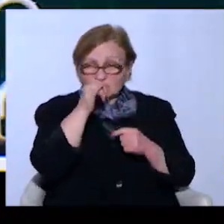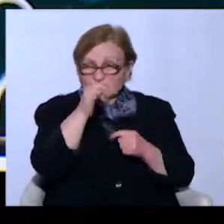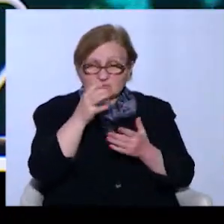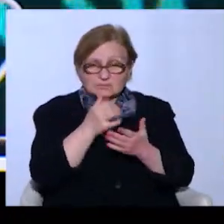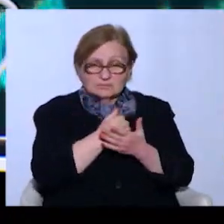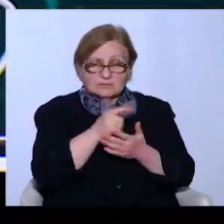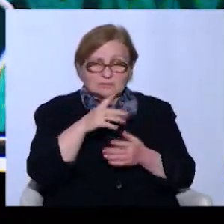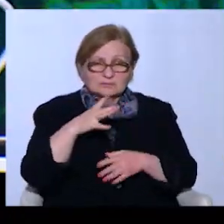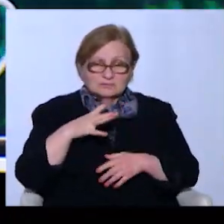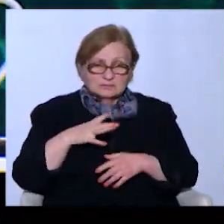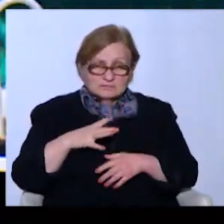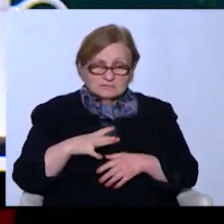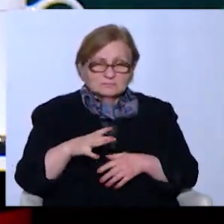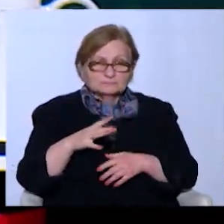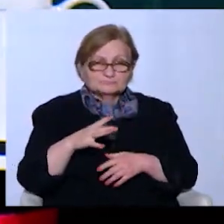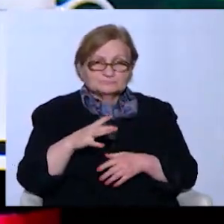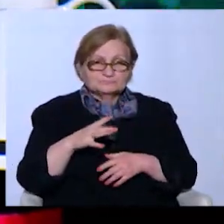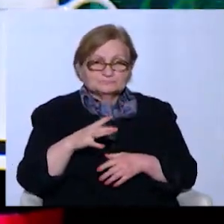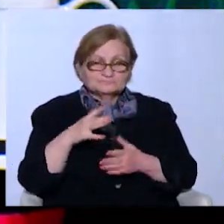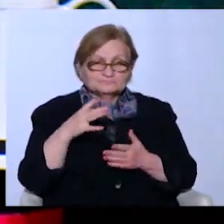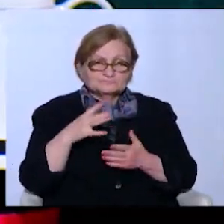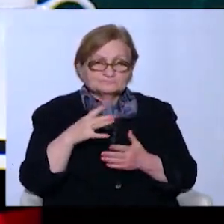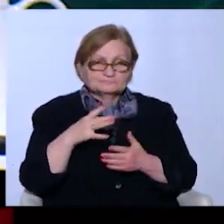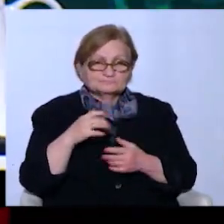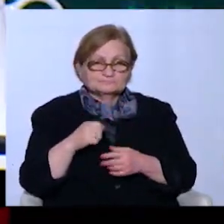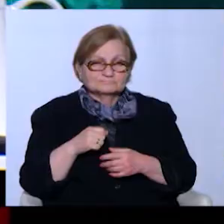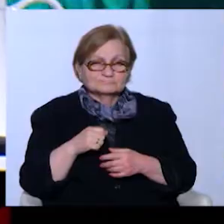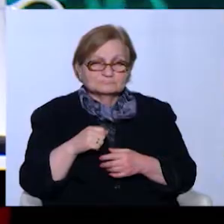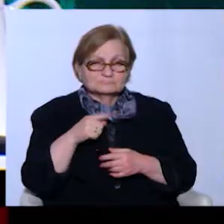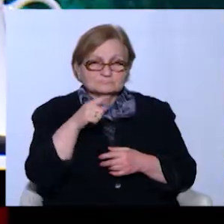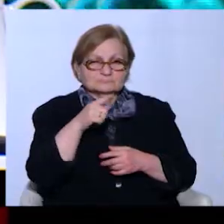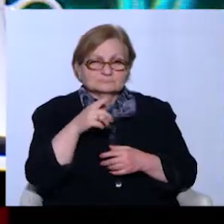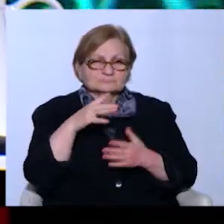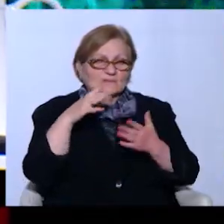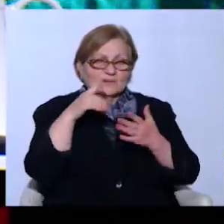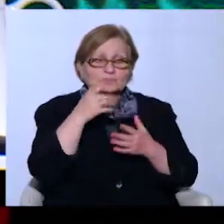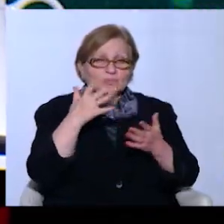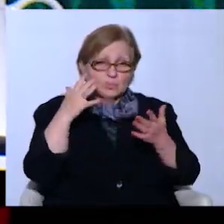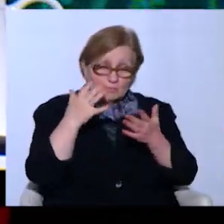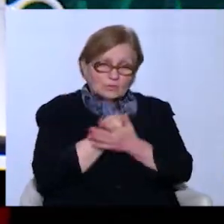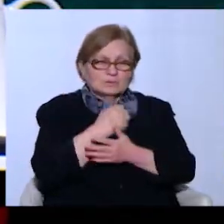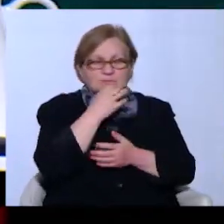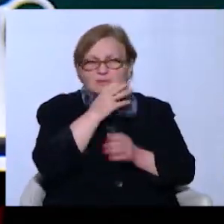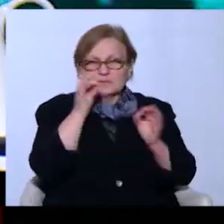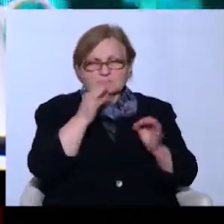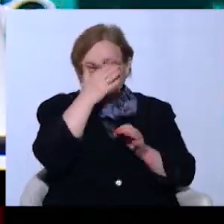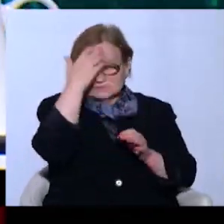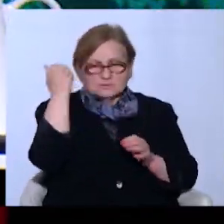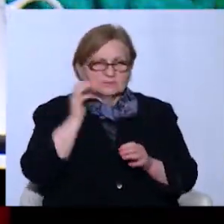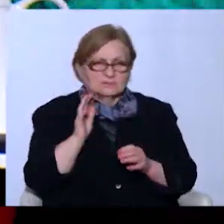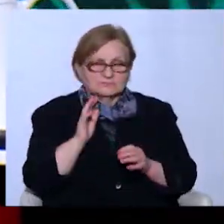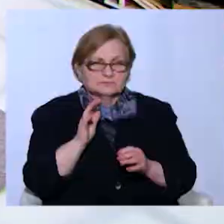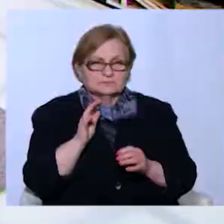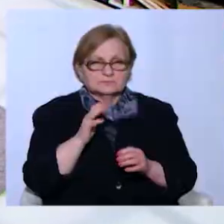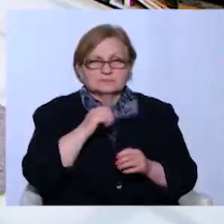თუ მოისმენთ ამ ამოცანის ამოხსნას, ის ამოხსნა აღარასოდეს დაგავიწყდებათ. მადლობთ